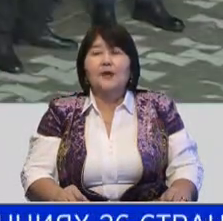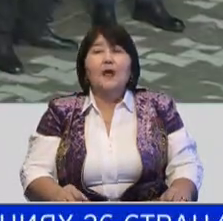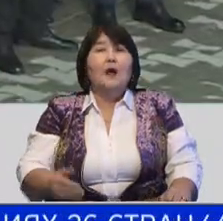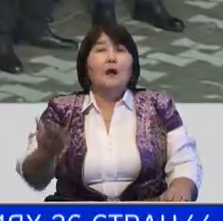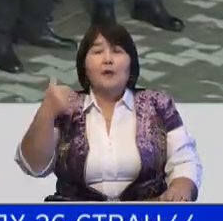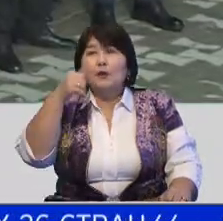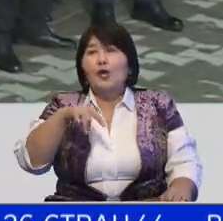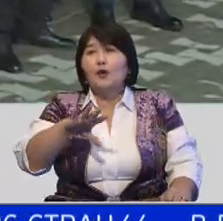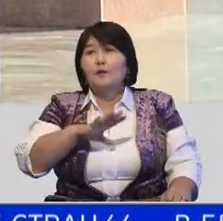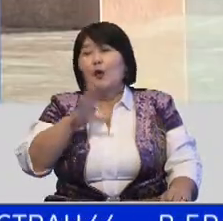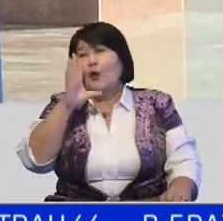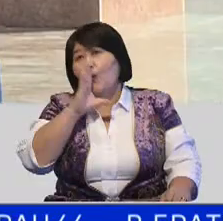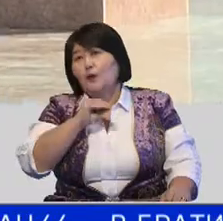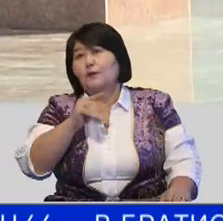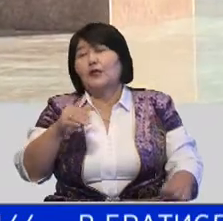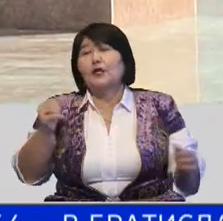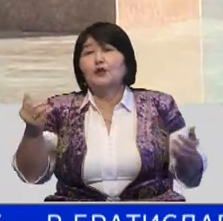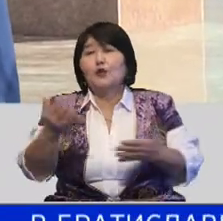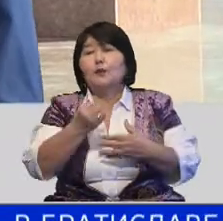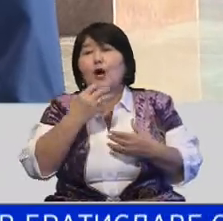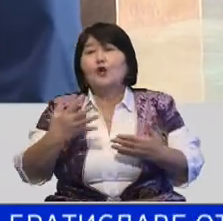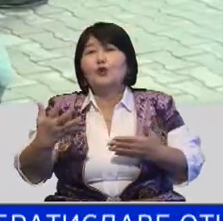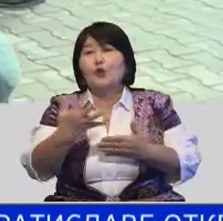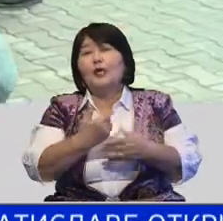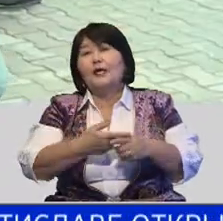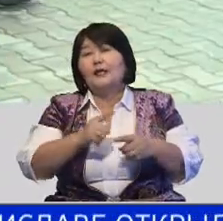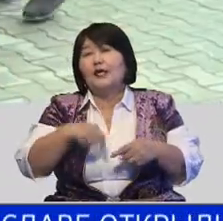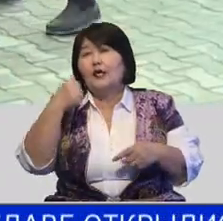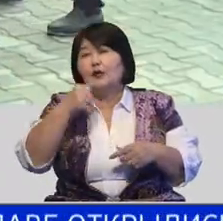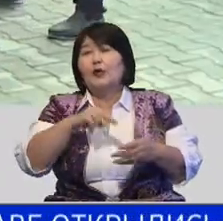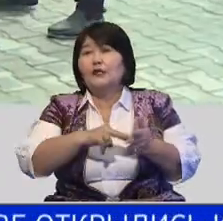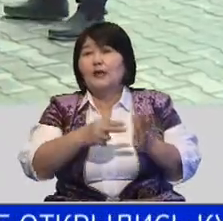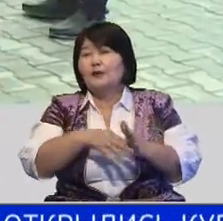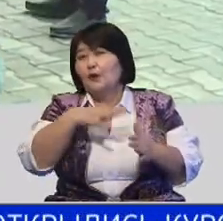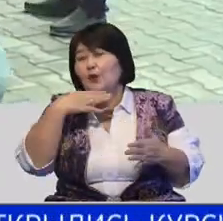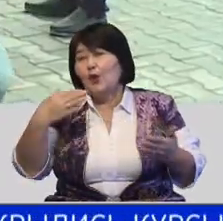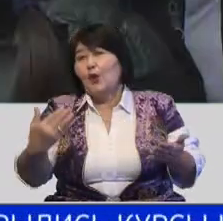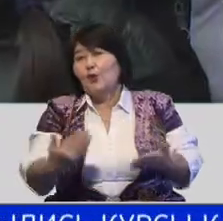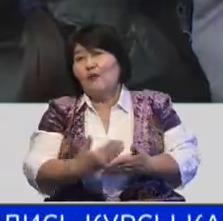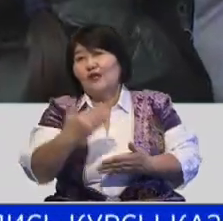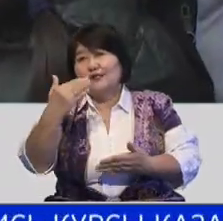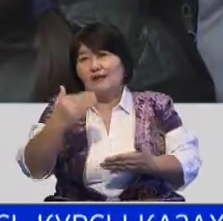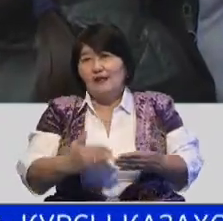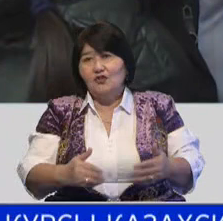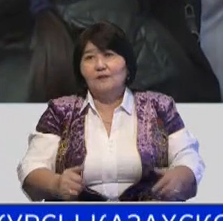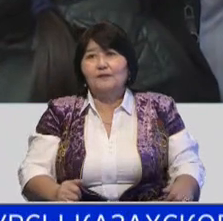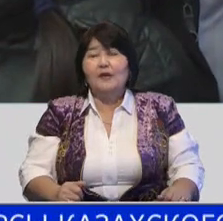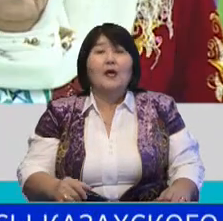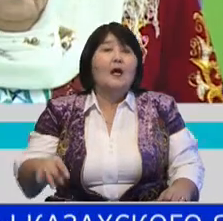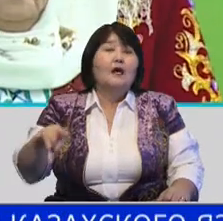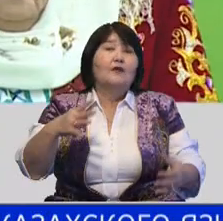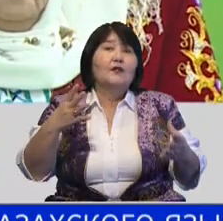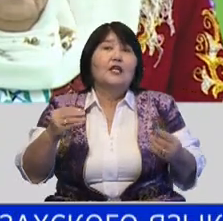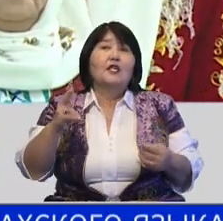Прошлый год для района был успешным. Собран хороший урожай. И на этот год намечено немало новых задач. В районе в